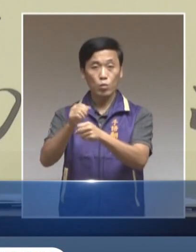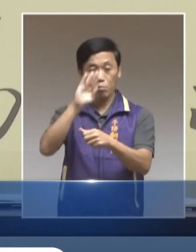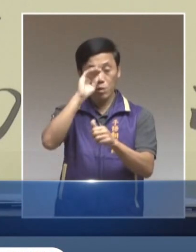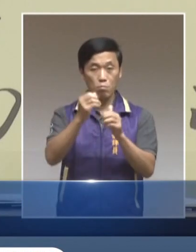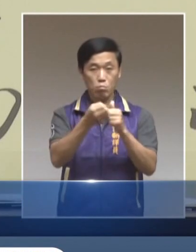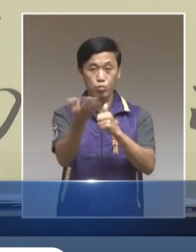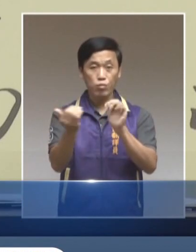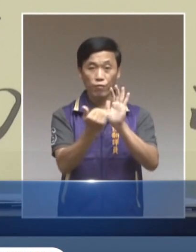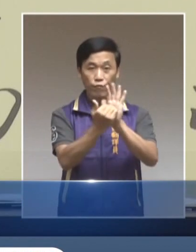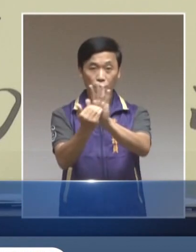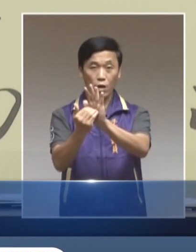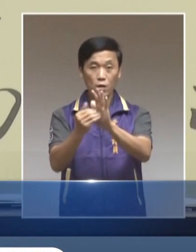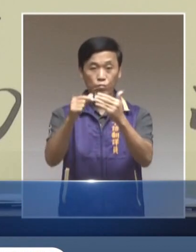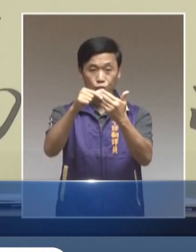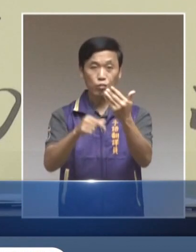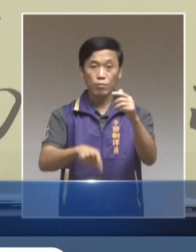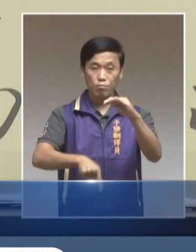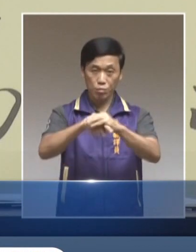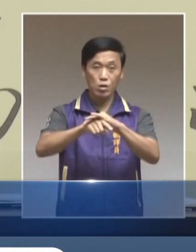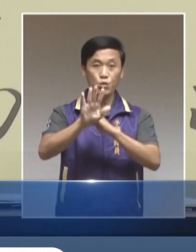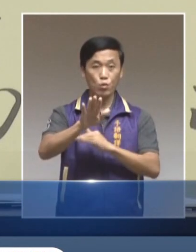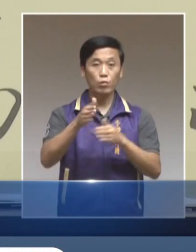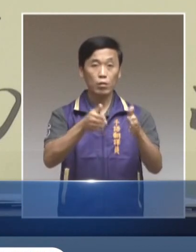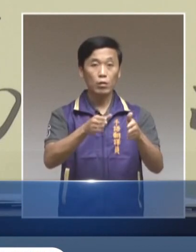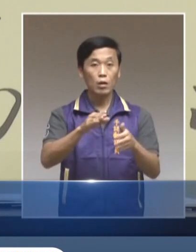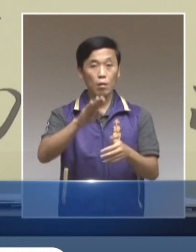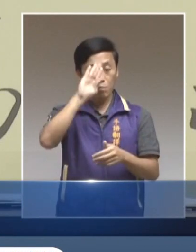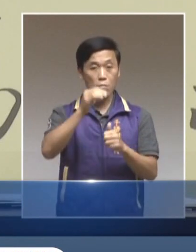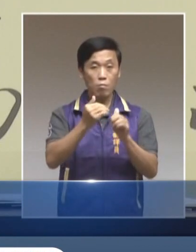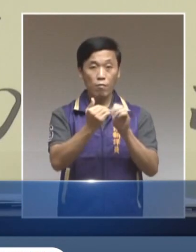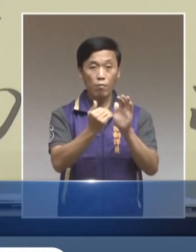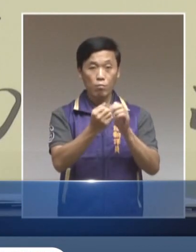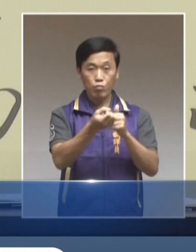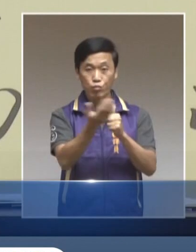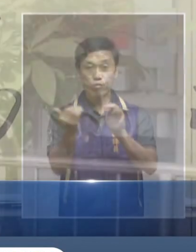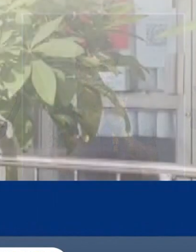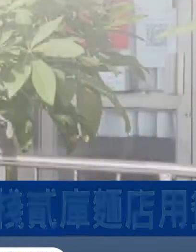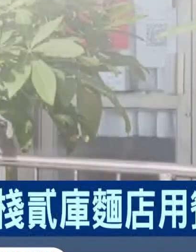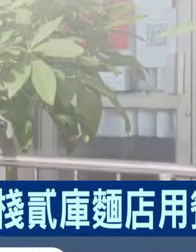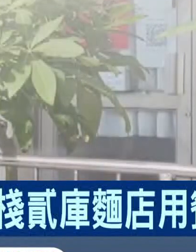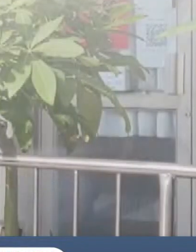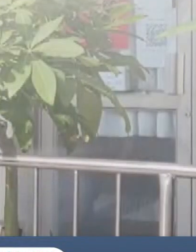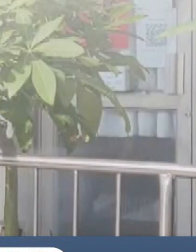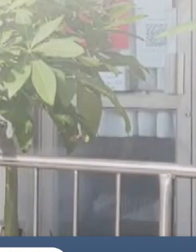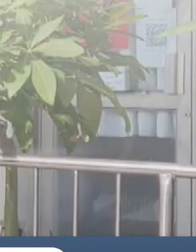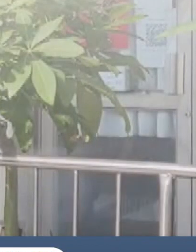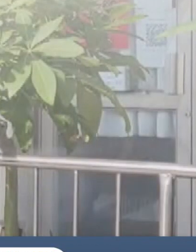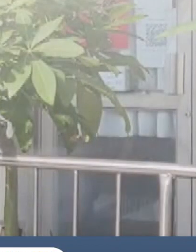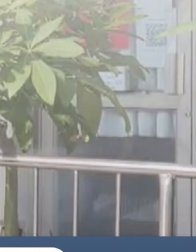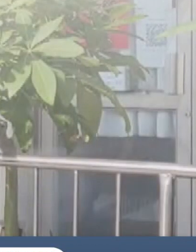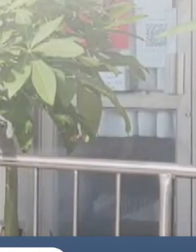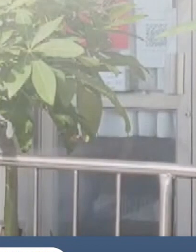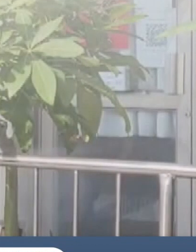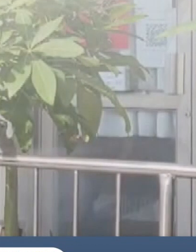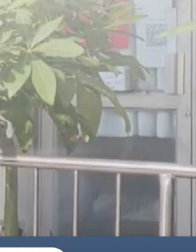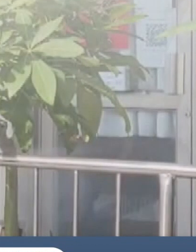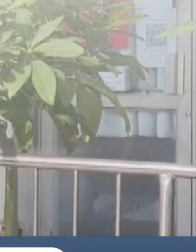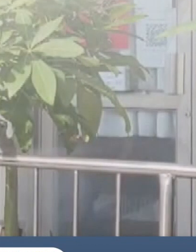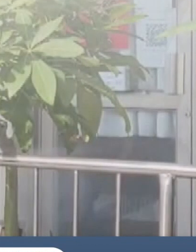好，所以就传染病防治法的部分，高雄市政府会开罚。 根据记录，他1月23号采阴，之